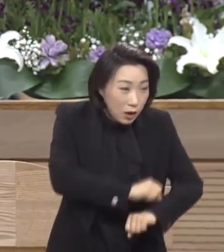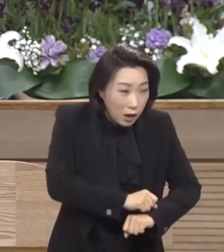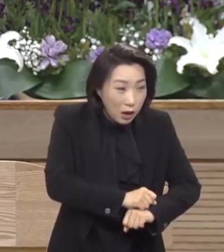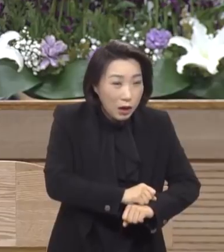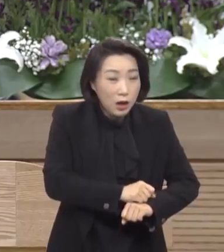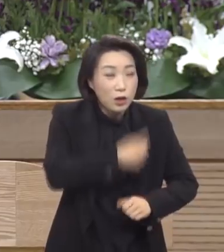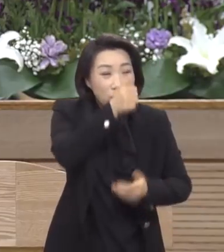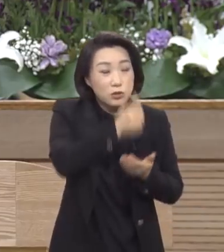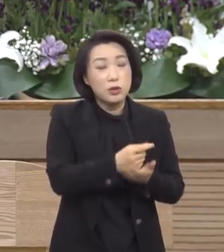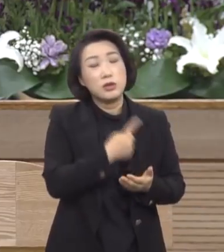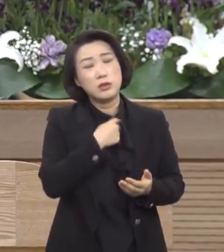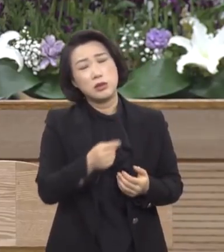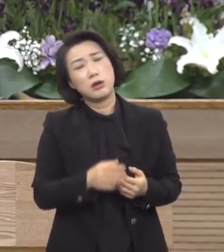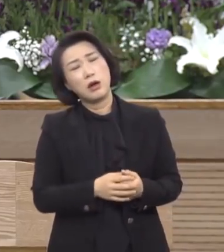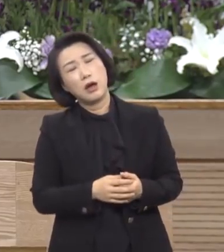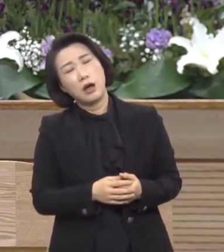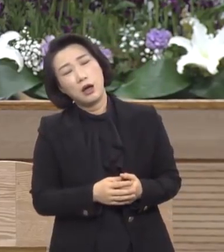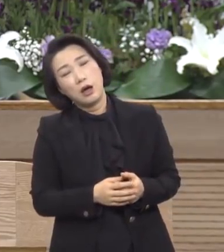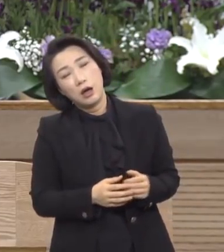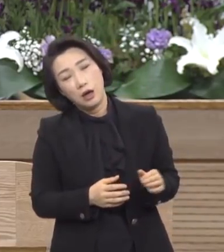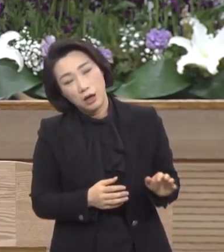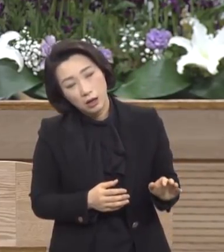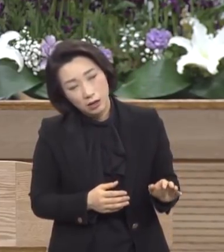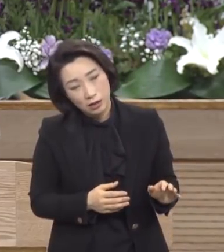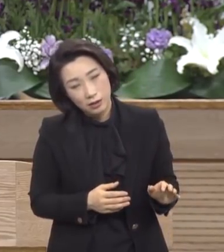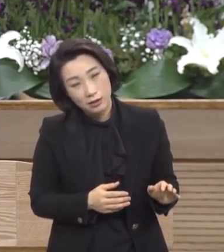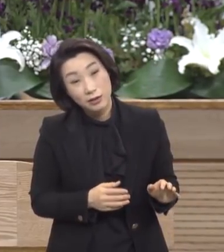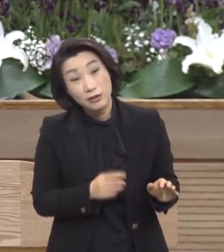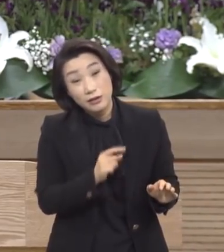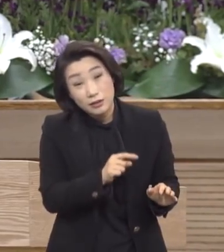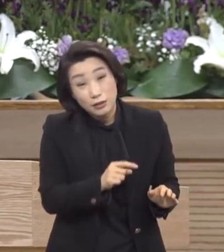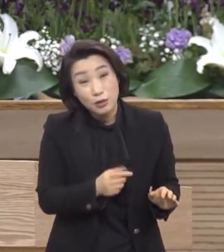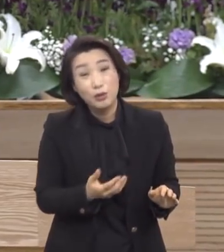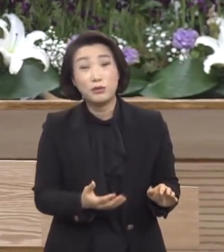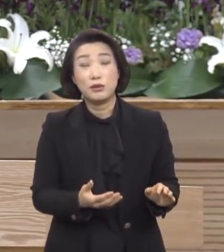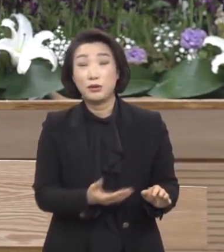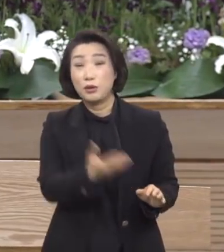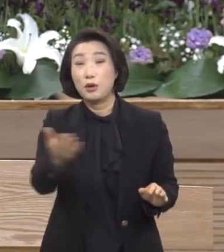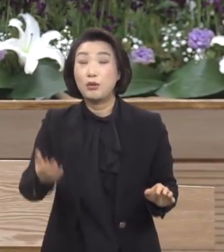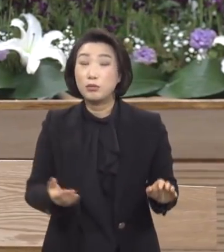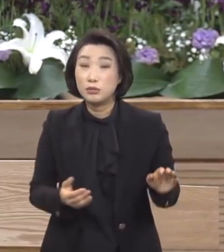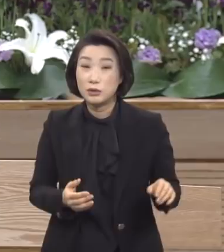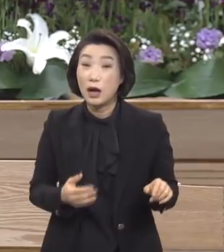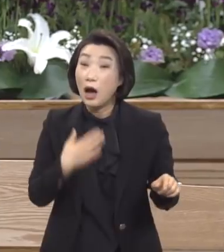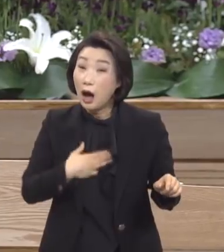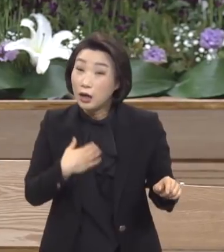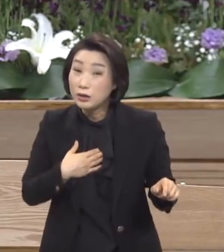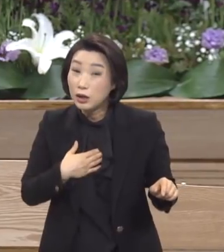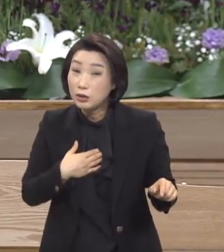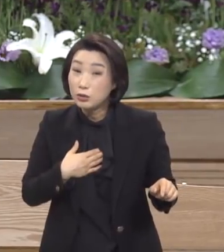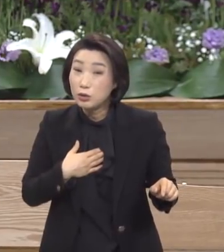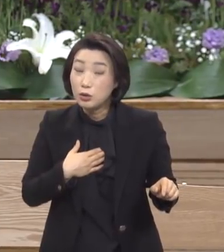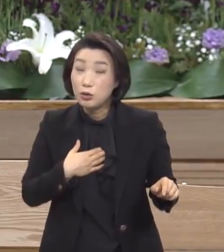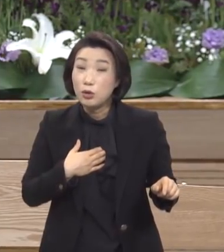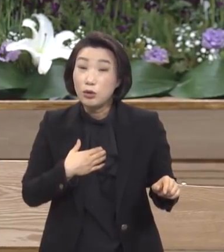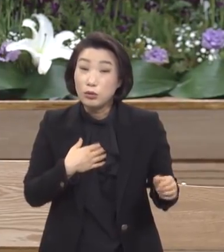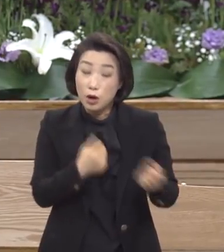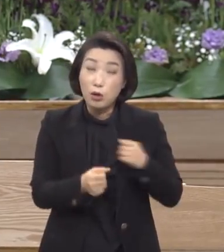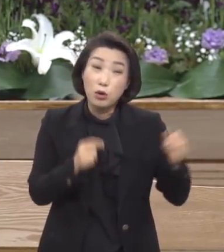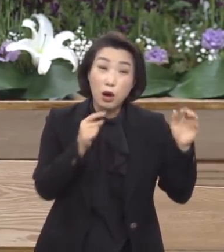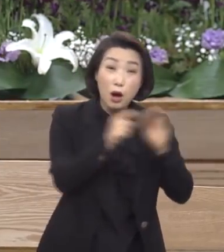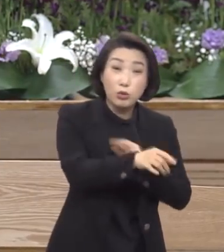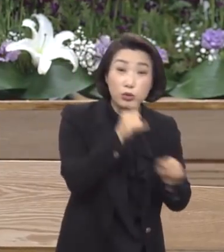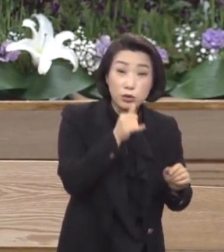멸망할 죄를 짊어진다면 응? 이런 것도 보세요. 빤히 알면서가